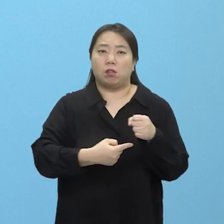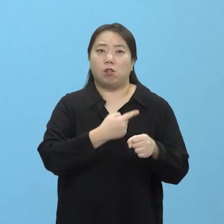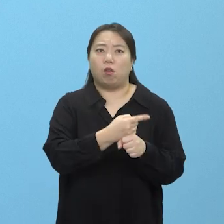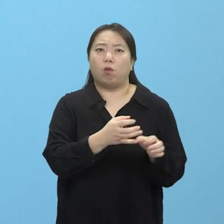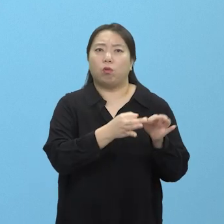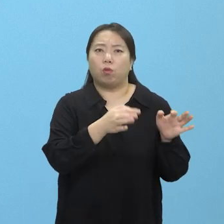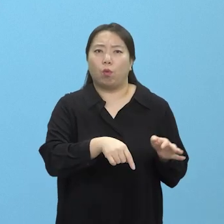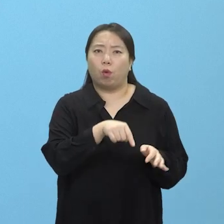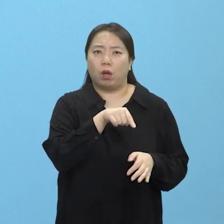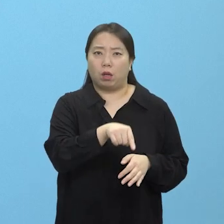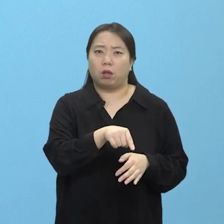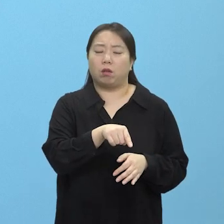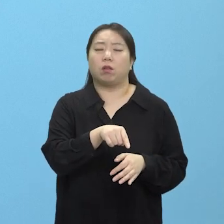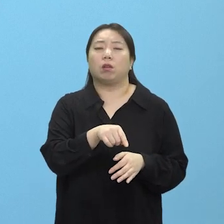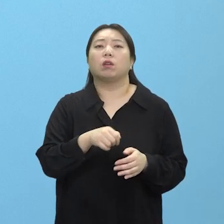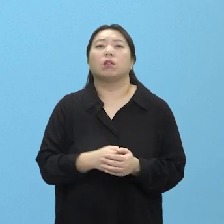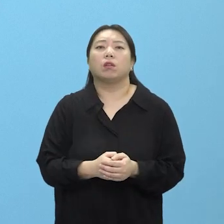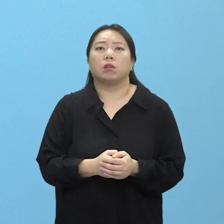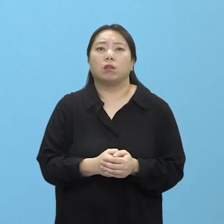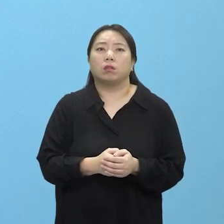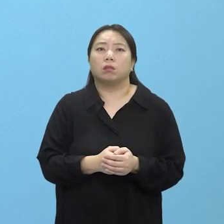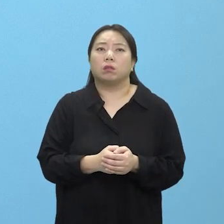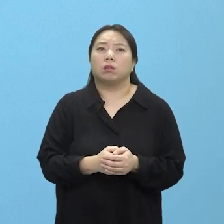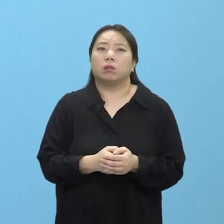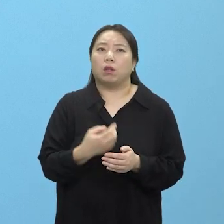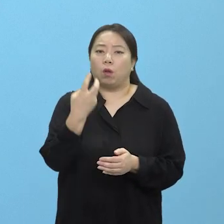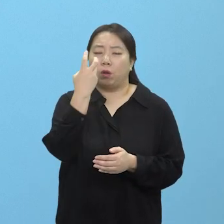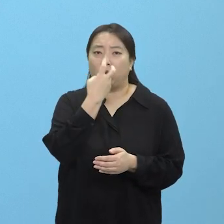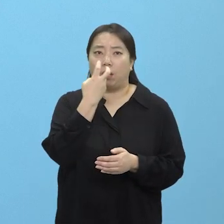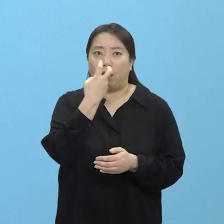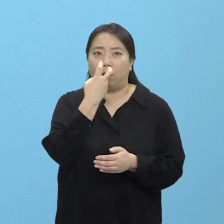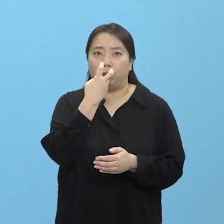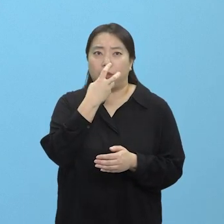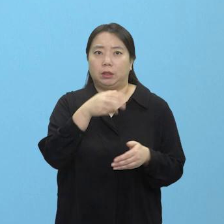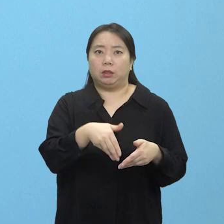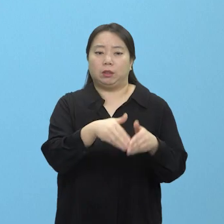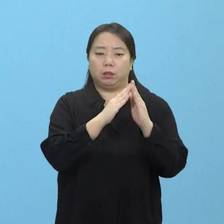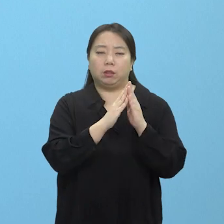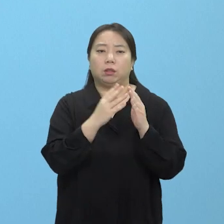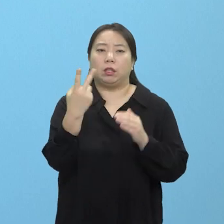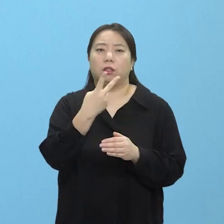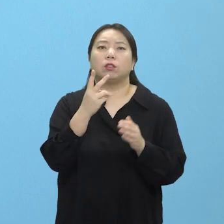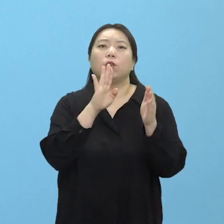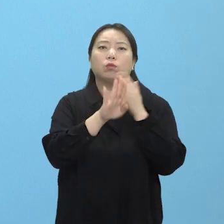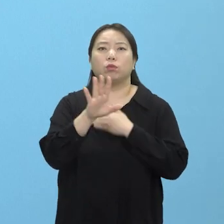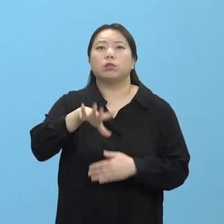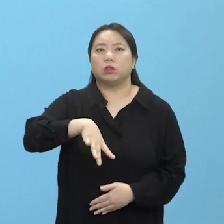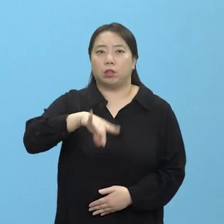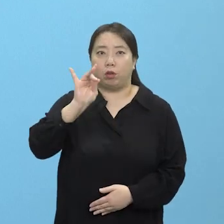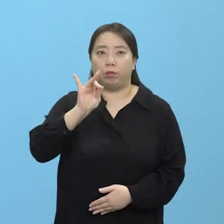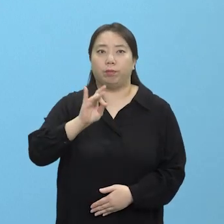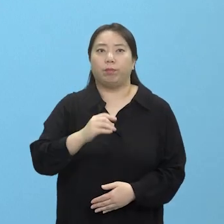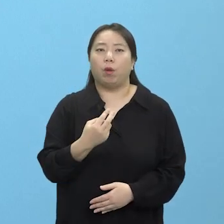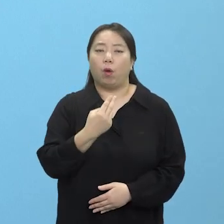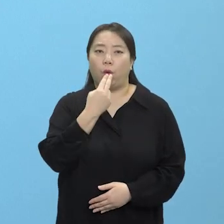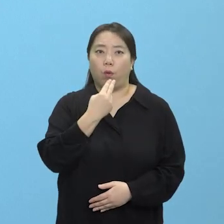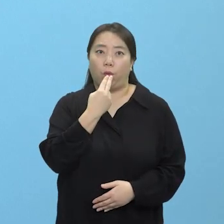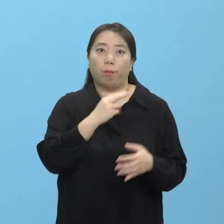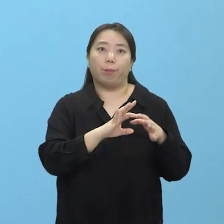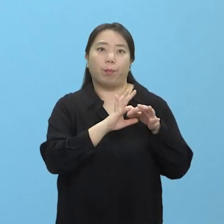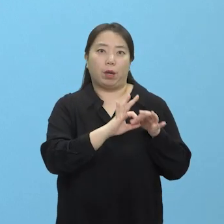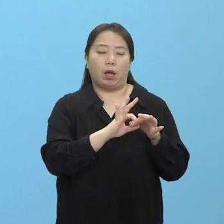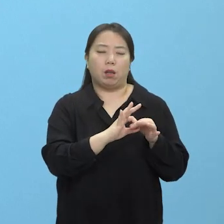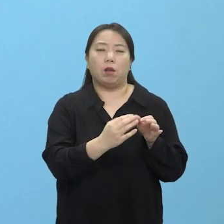1년간 독감주의보가 발령된 것은 독감 감시체계를 구축한 2000년 이후 처음인데요. 호흡기 질환